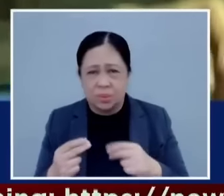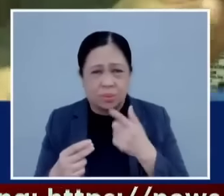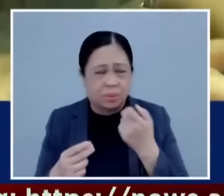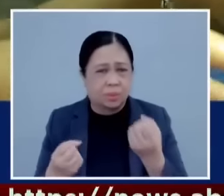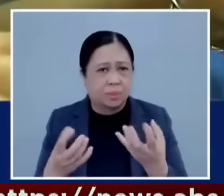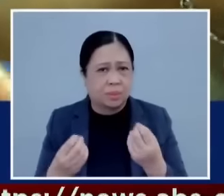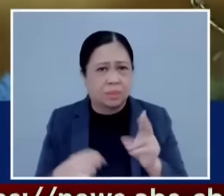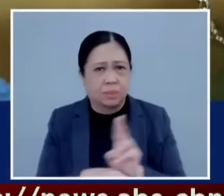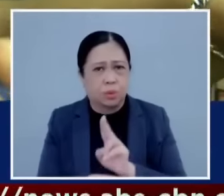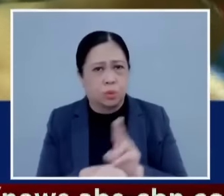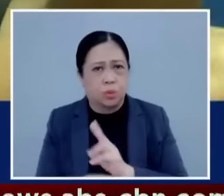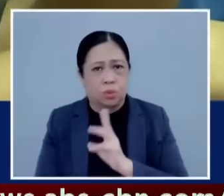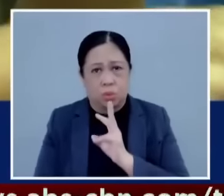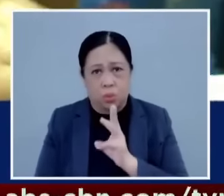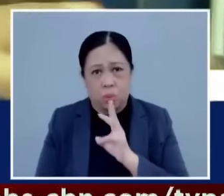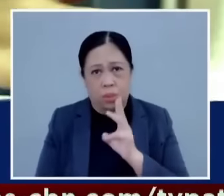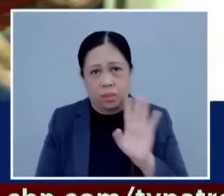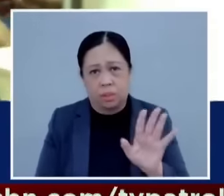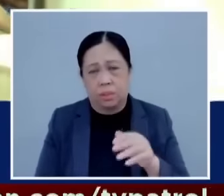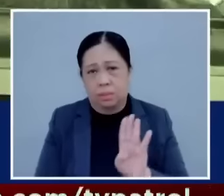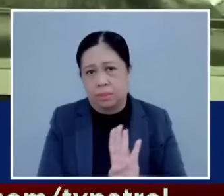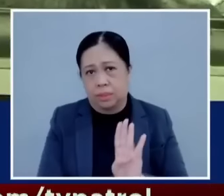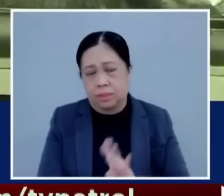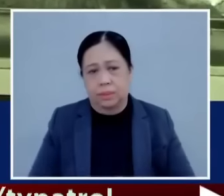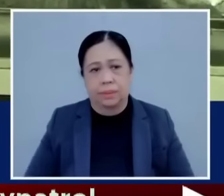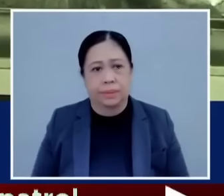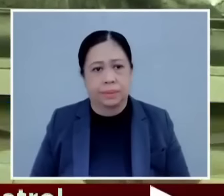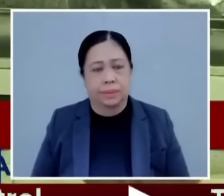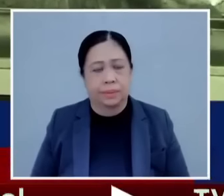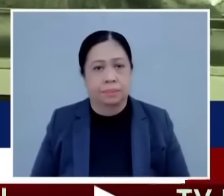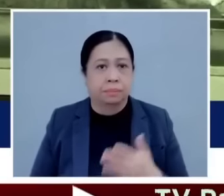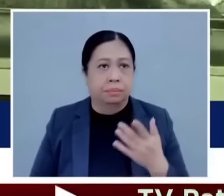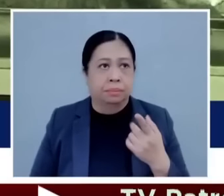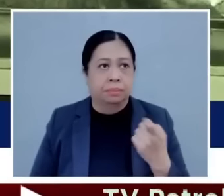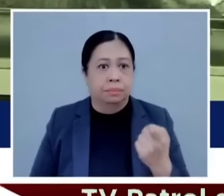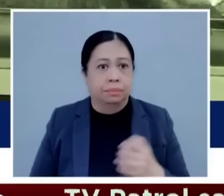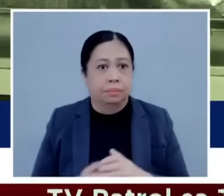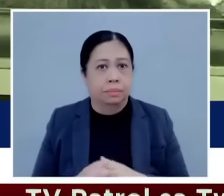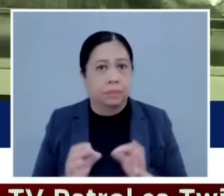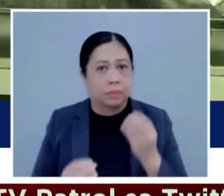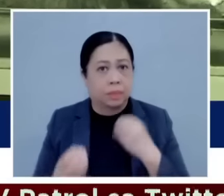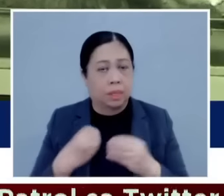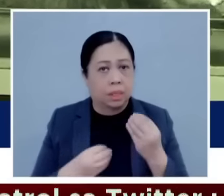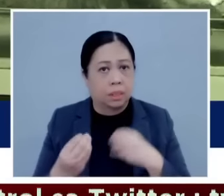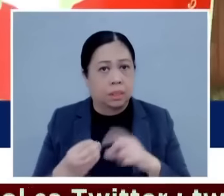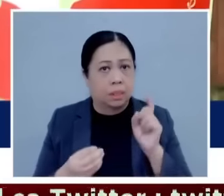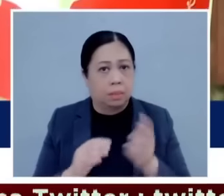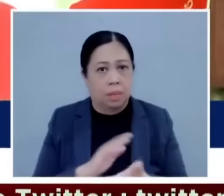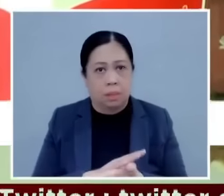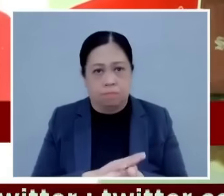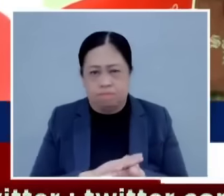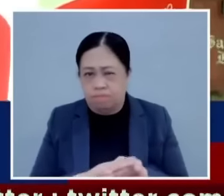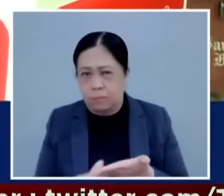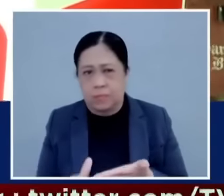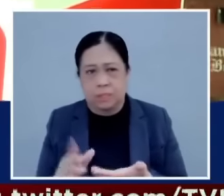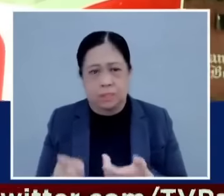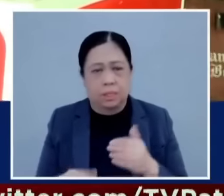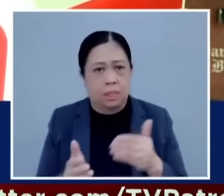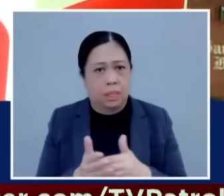silang pinaggagamitan ng tubig sa karindiriya. Kasi pagkainan, dapat malinis ka talaga. Kaya maya't